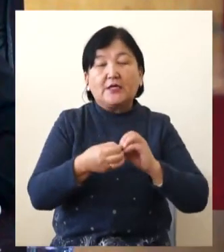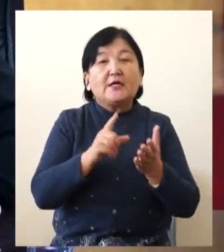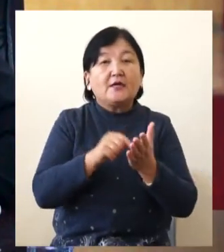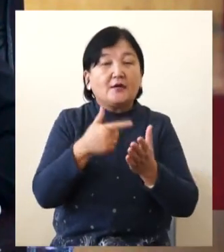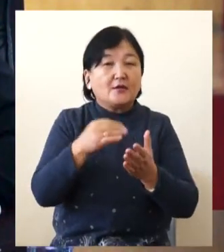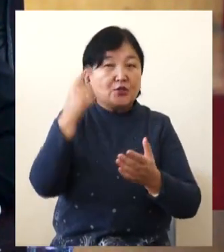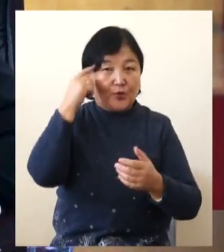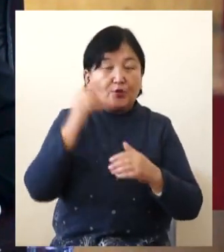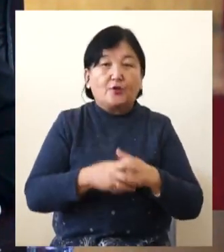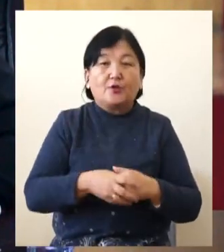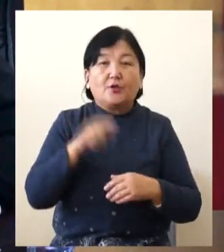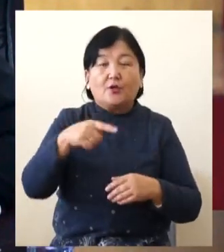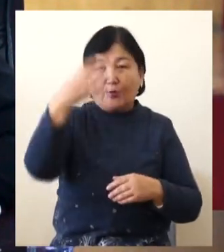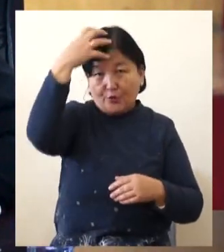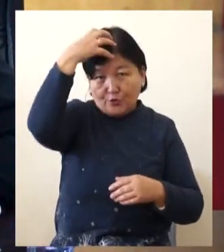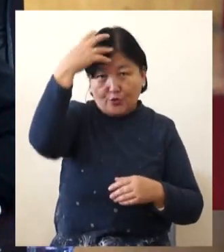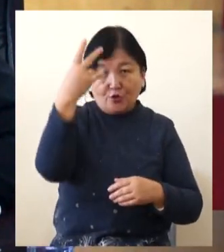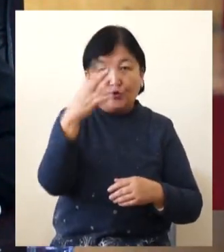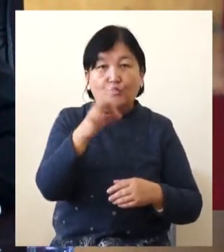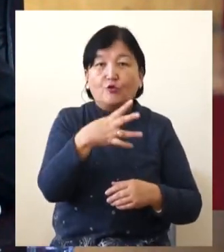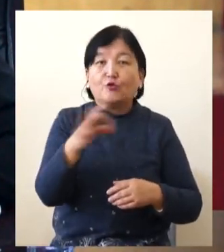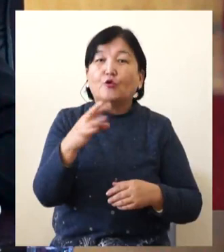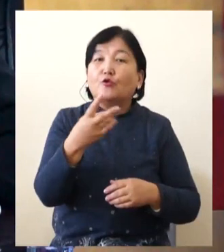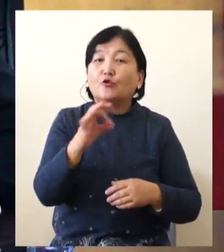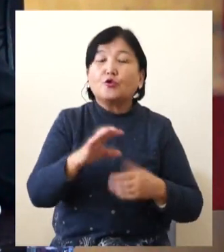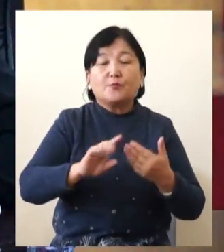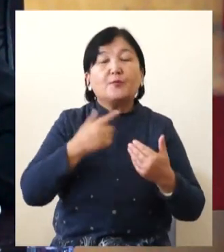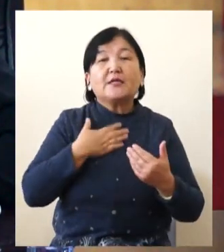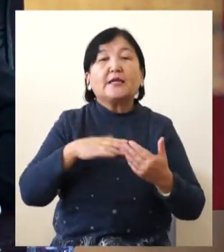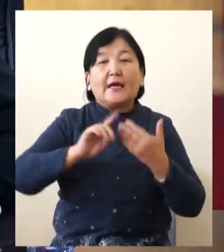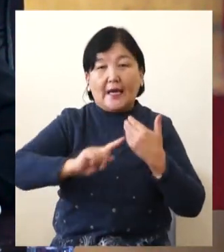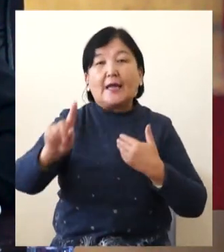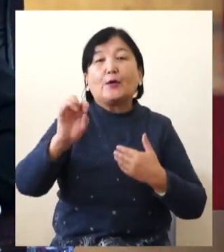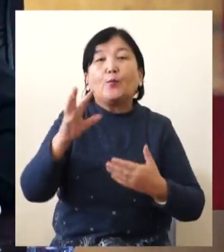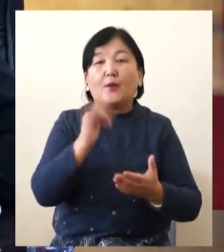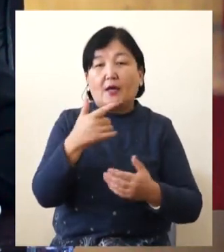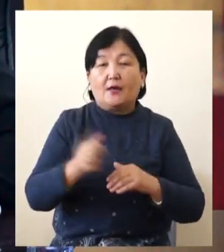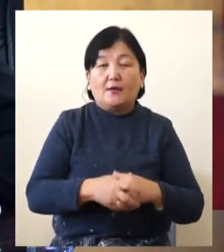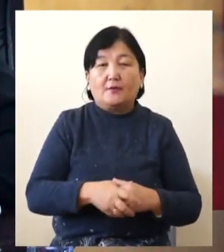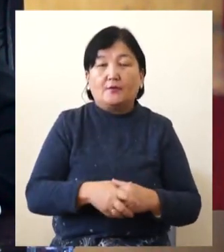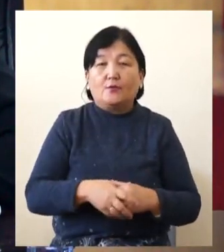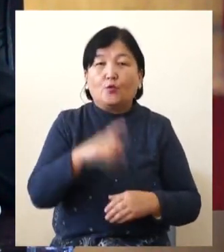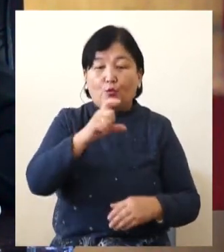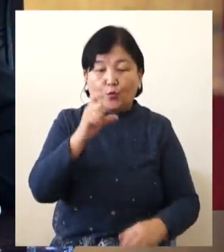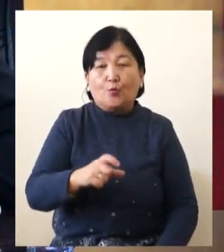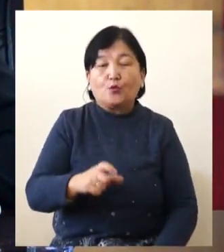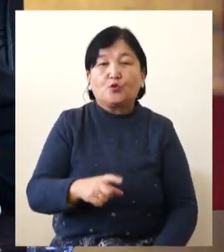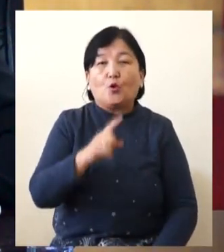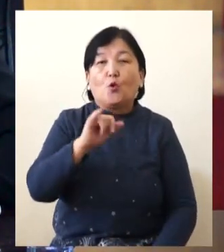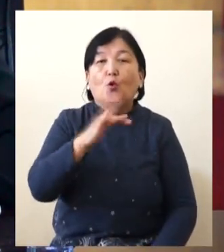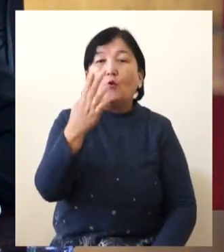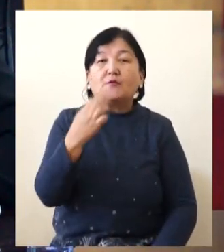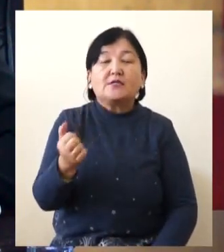юм бол энэ төрийн нөлөөллөөс гарах юм байна. Ягаад гэвэл хүмүүс хувьцаа